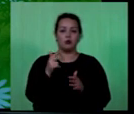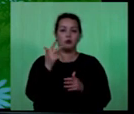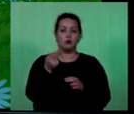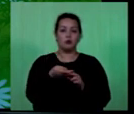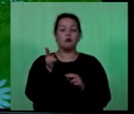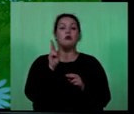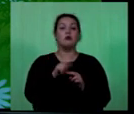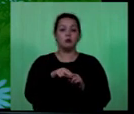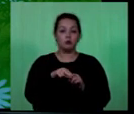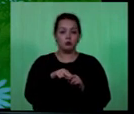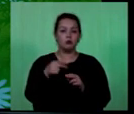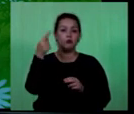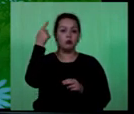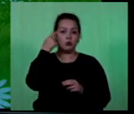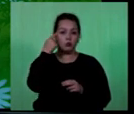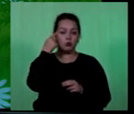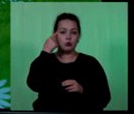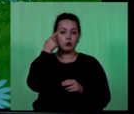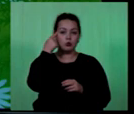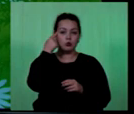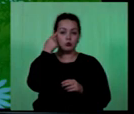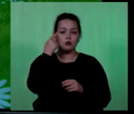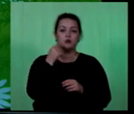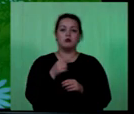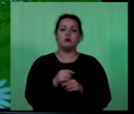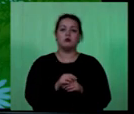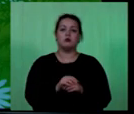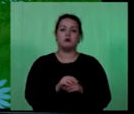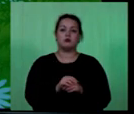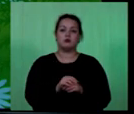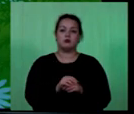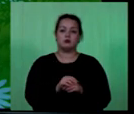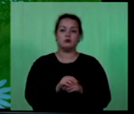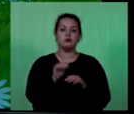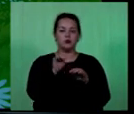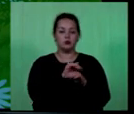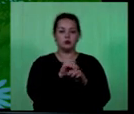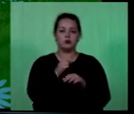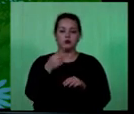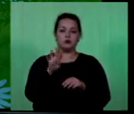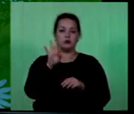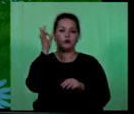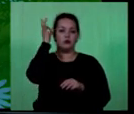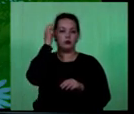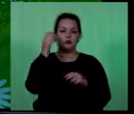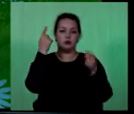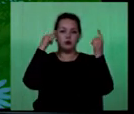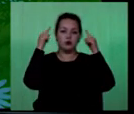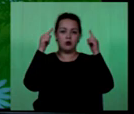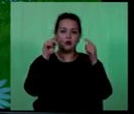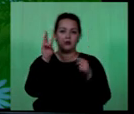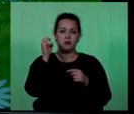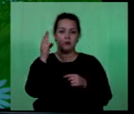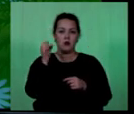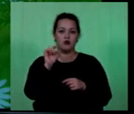это подумали молодцы 24 и вы вспомнили сказку маша